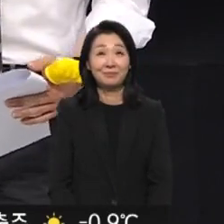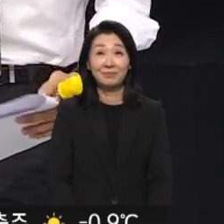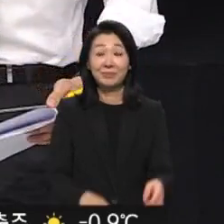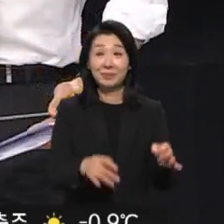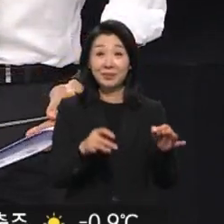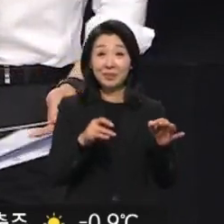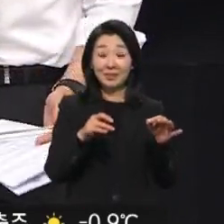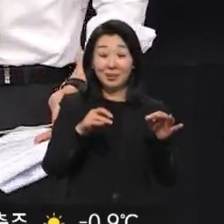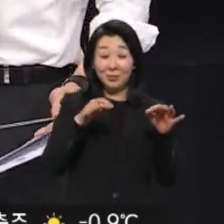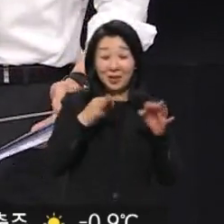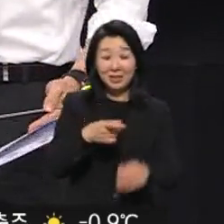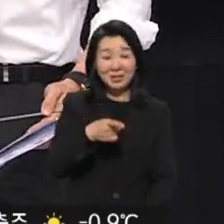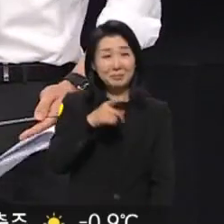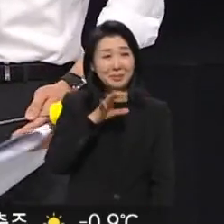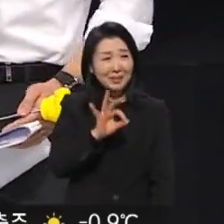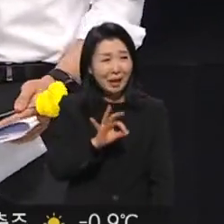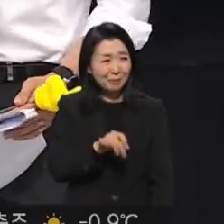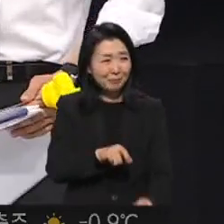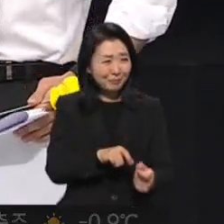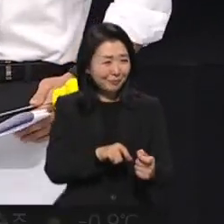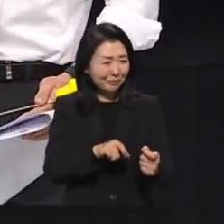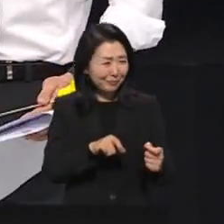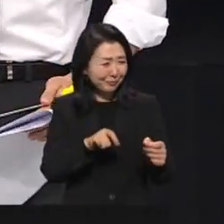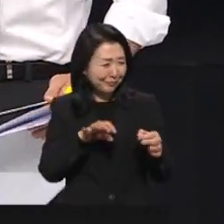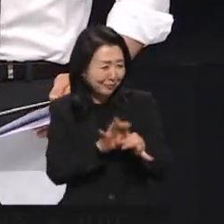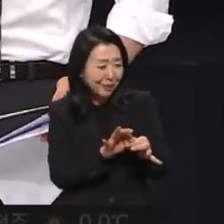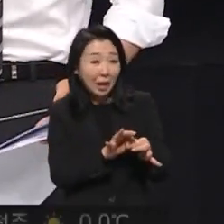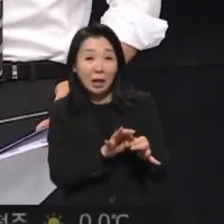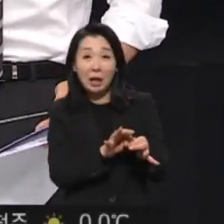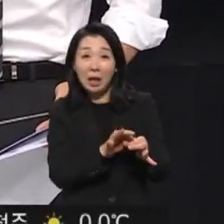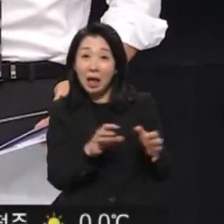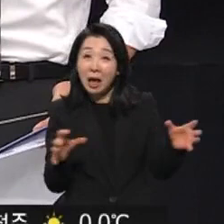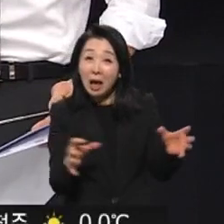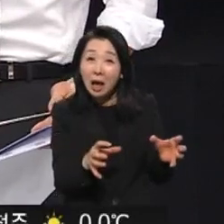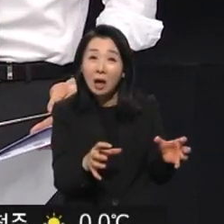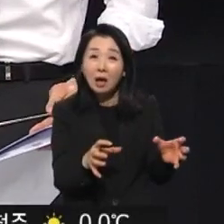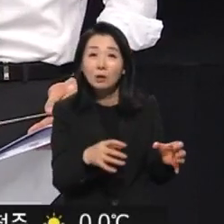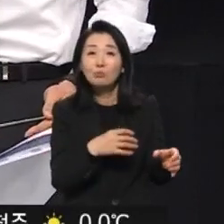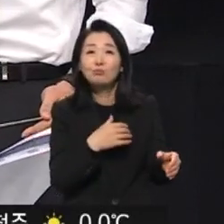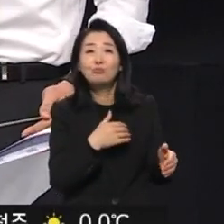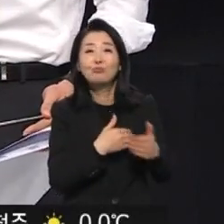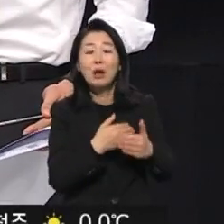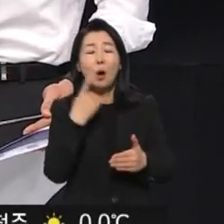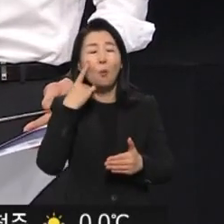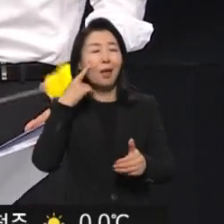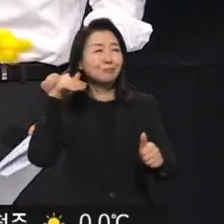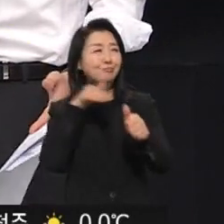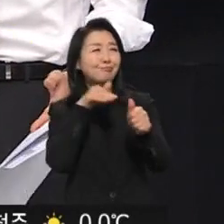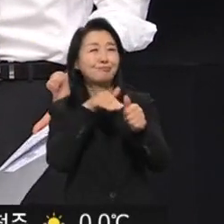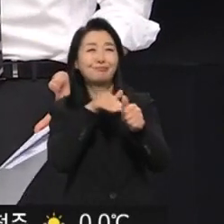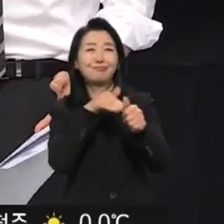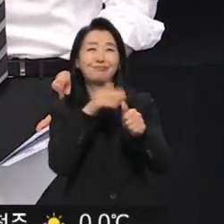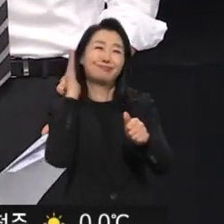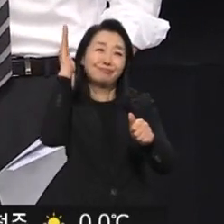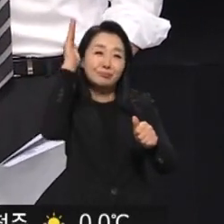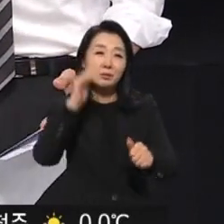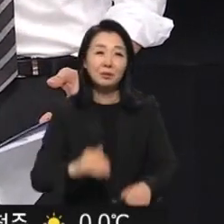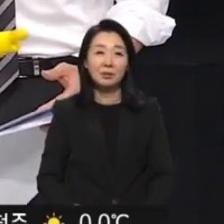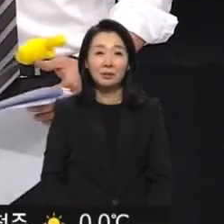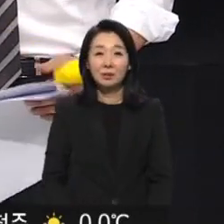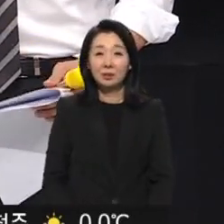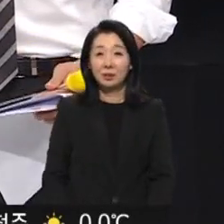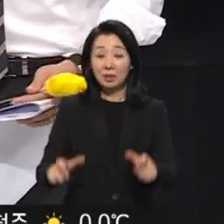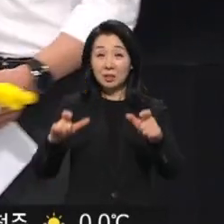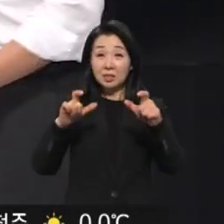김장이 숙성될 기미가 보이자 불안했나 봅니다. 이 공세의 수위를 점차 끌어올린 모습입니다. 김기현 의원의 지역구,